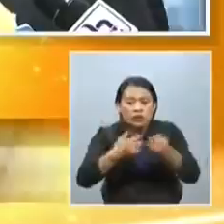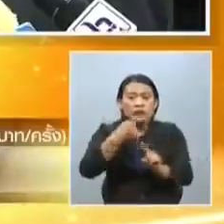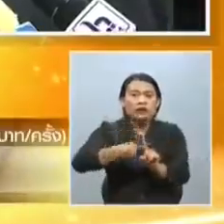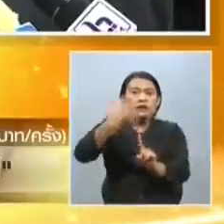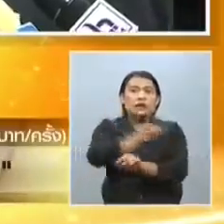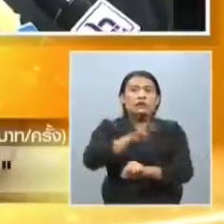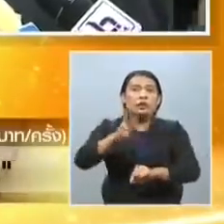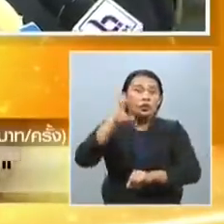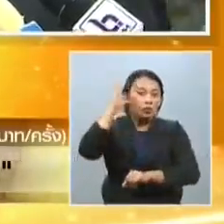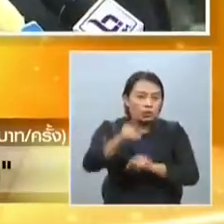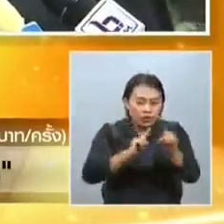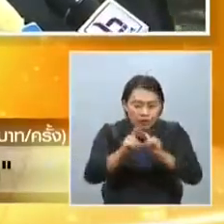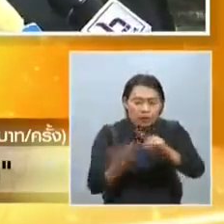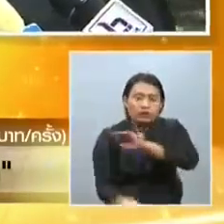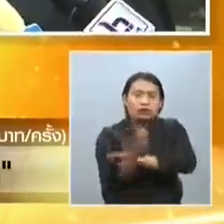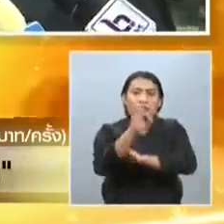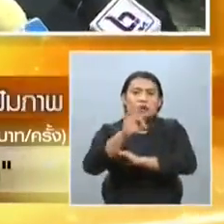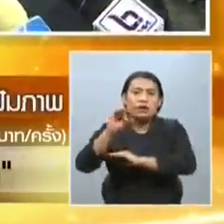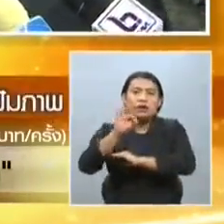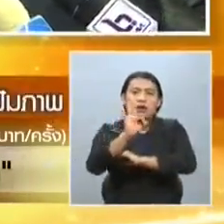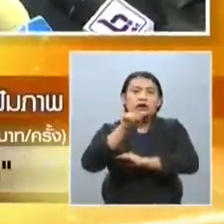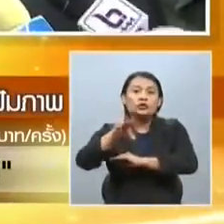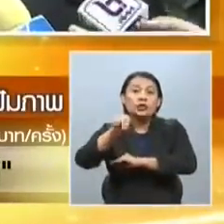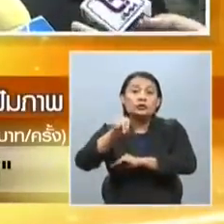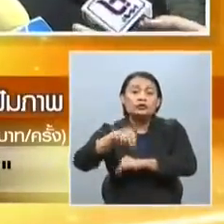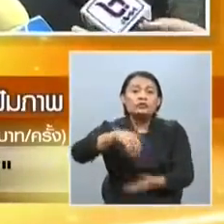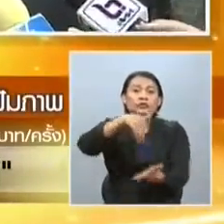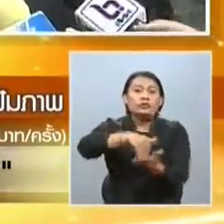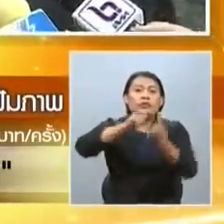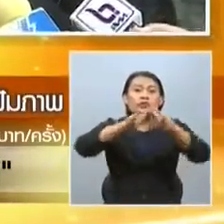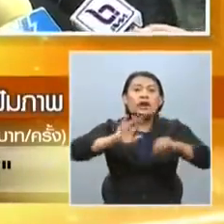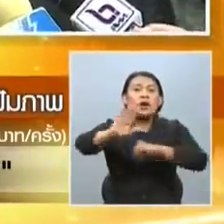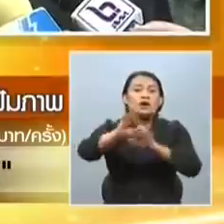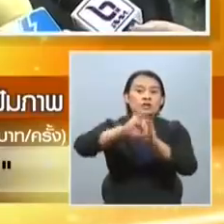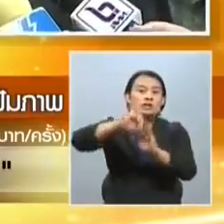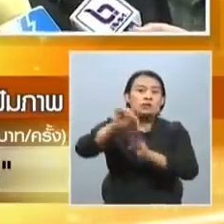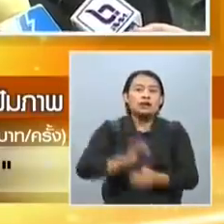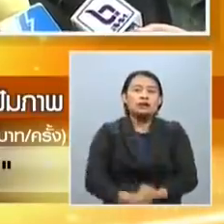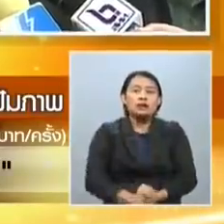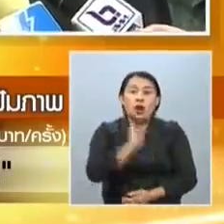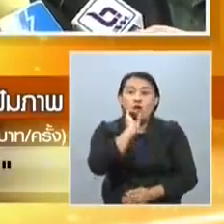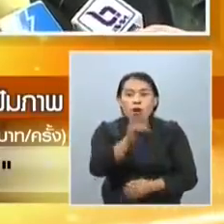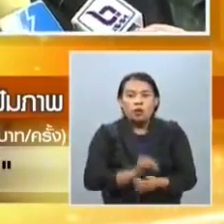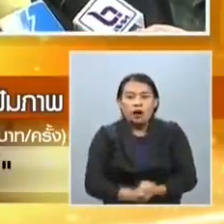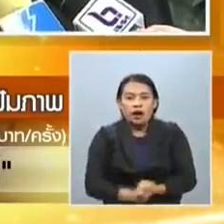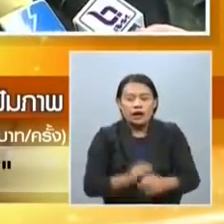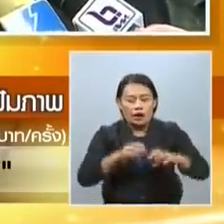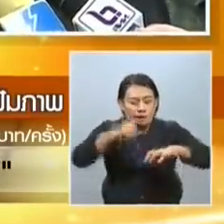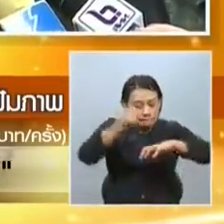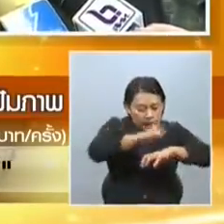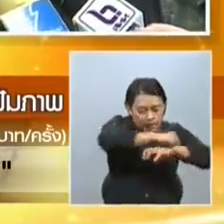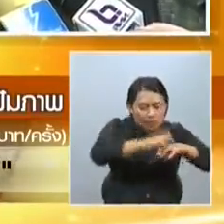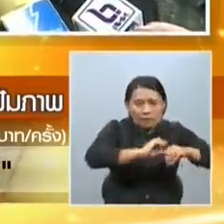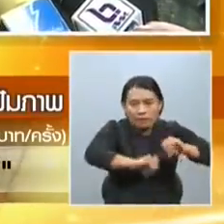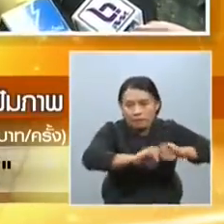ก็คือพรุ่งนี้9โมงครึ่งที่ศาลากลางเชียงใหม่นะคะท่านบอกนี้ค่ะว่าแนวทางเบื้องต้นก็คือจะไม่ทุบทิ้งบ้านพักตุ